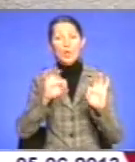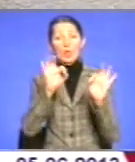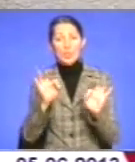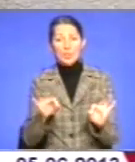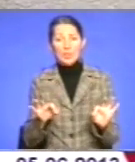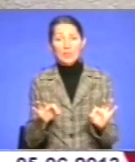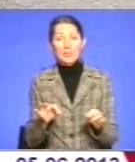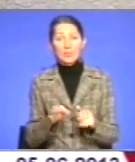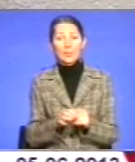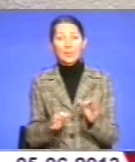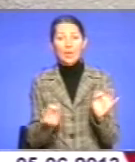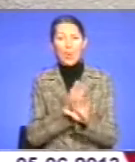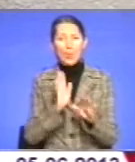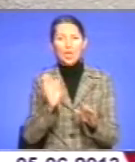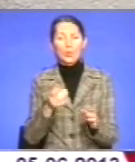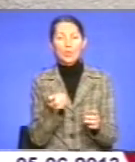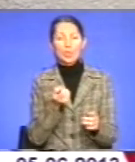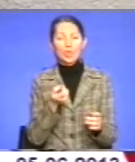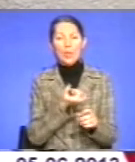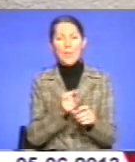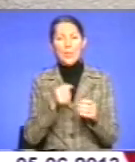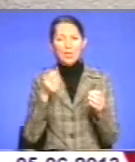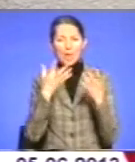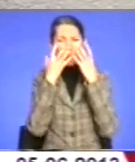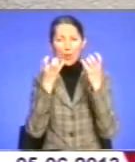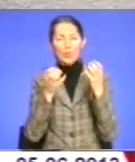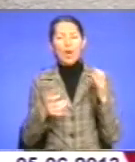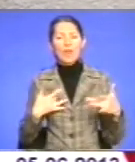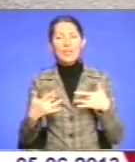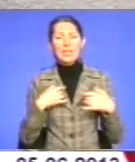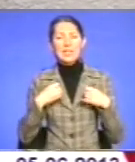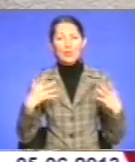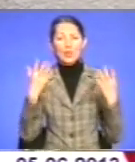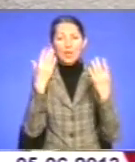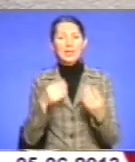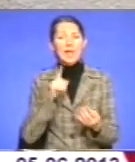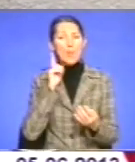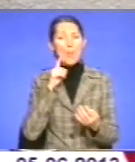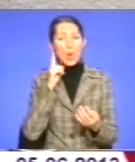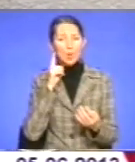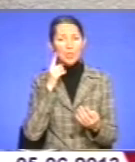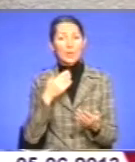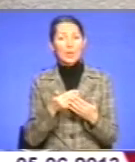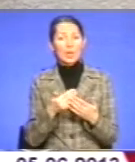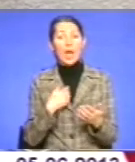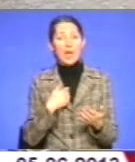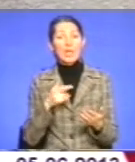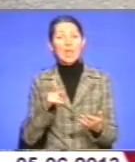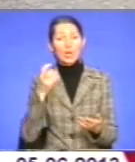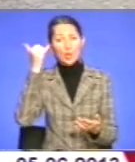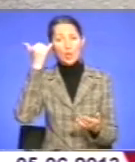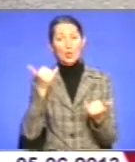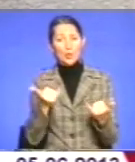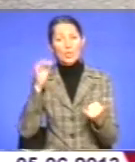трошки більше похмурою. В театрі святкували День молоді. І от як сьогодні, я згадую,